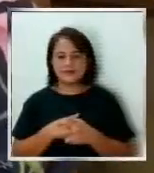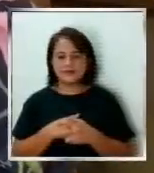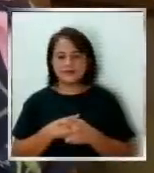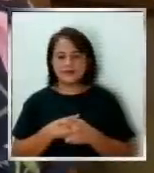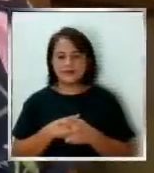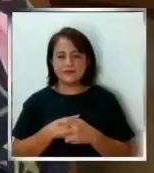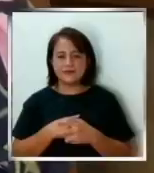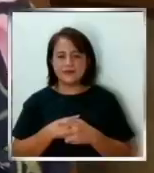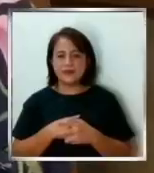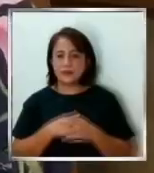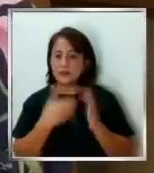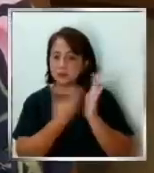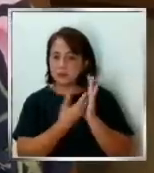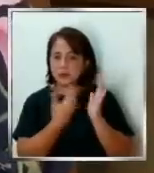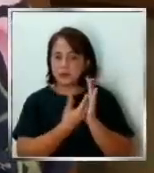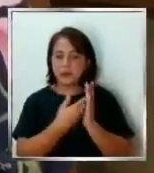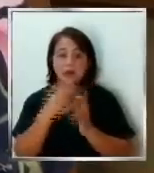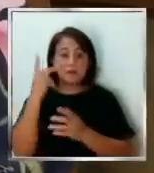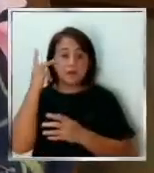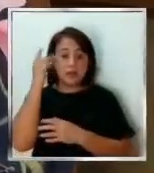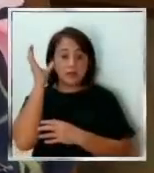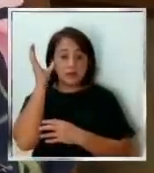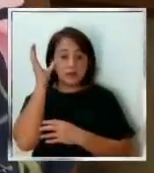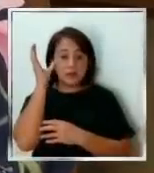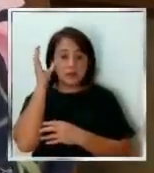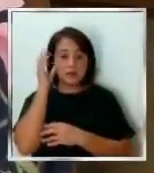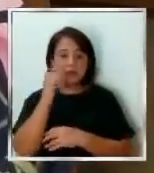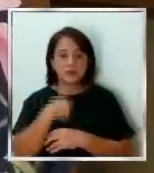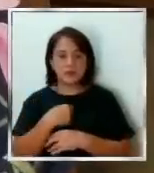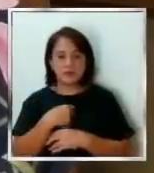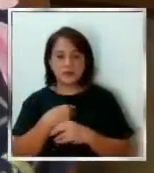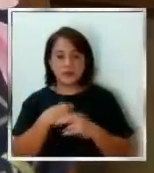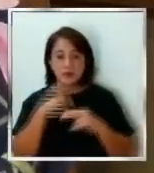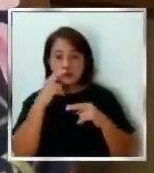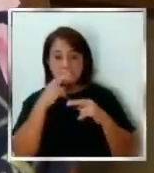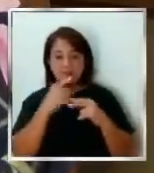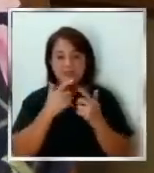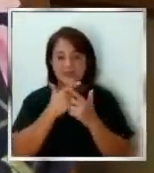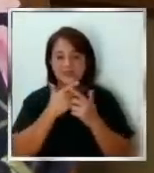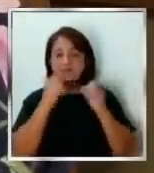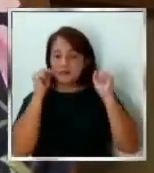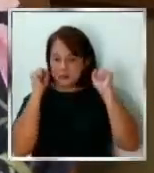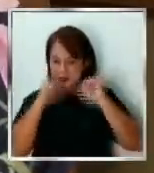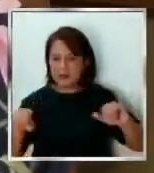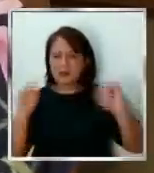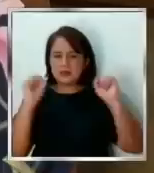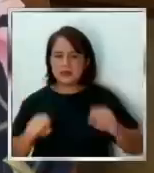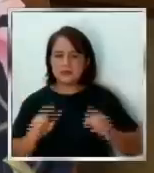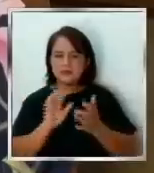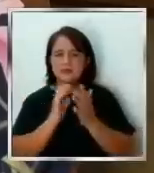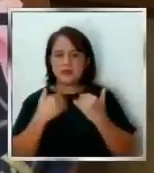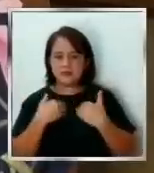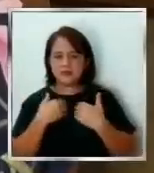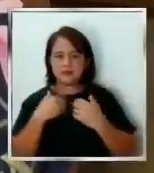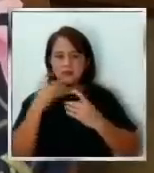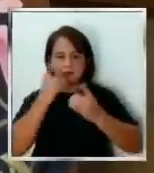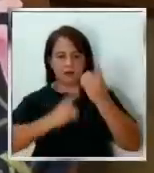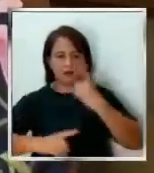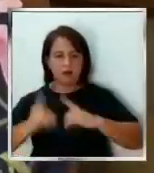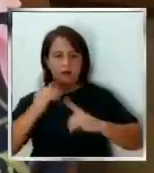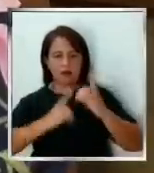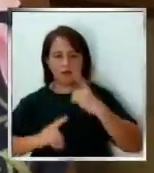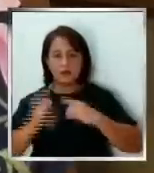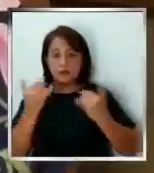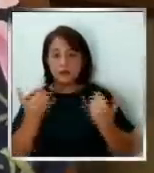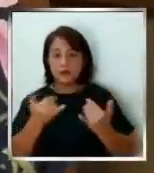Pinatunayan ni Paolo Contis na ang kanyang humor pwede rin dalhin sa dramahan. Yan ay matapos parehong mag-dominate sa Netflix ang